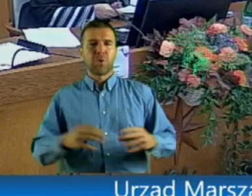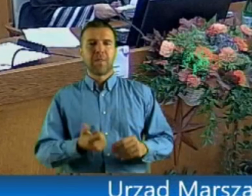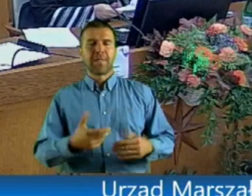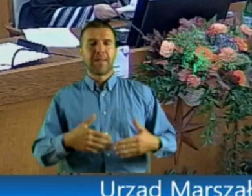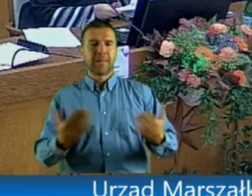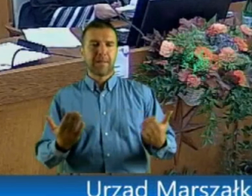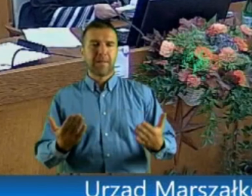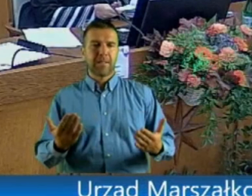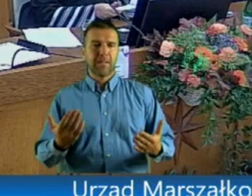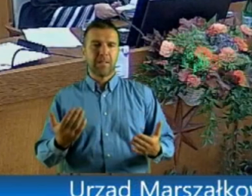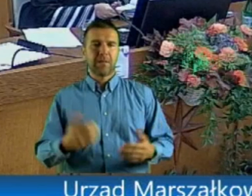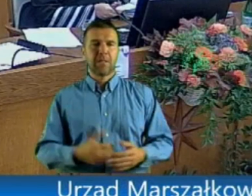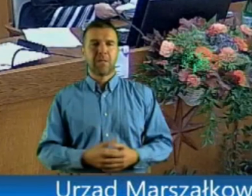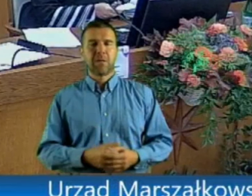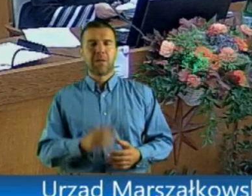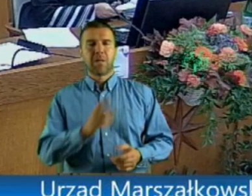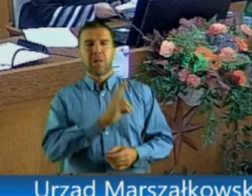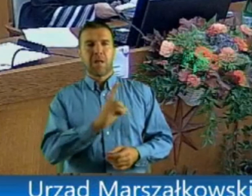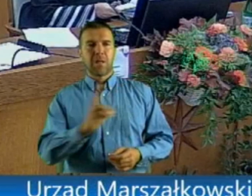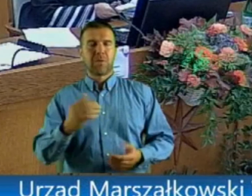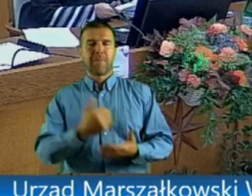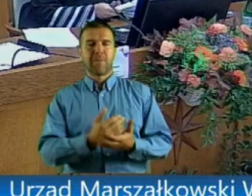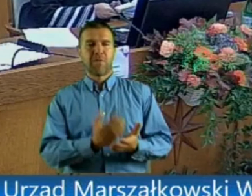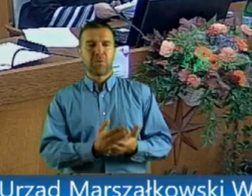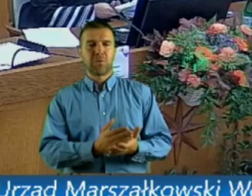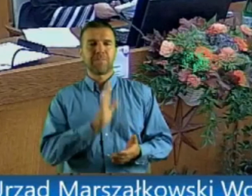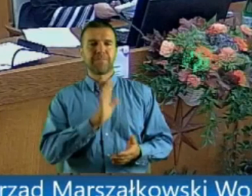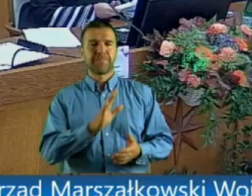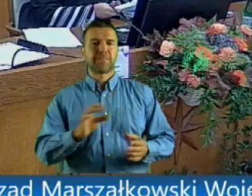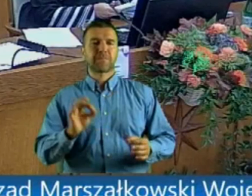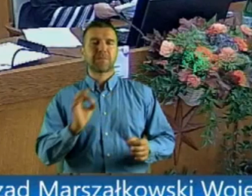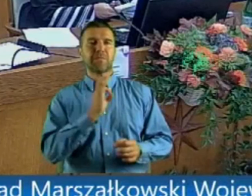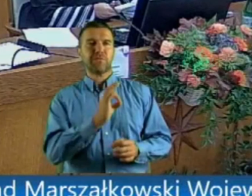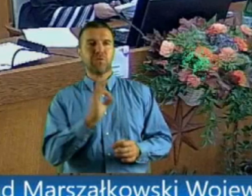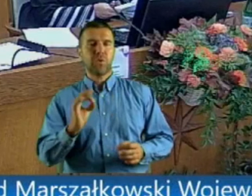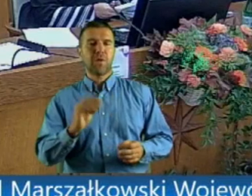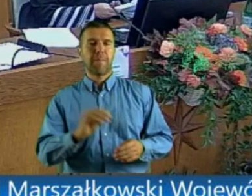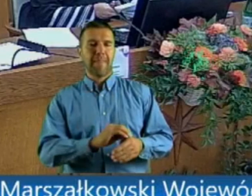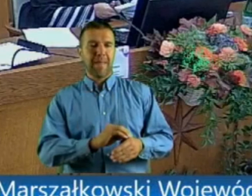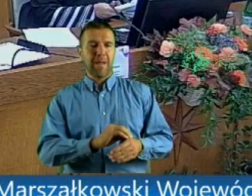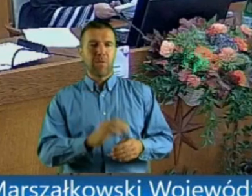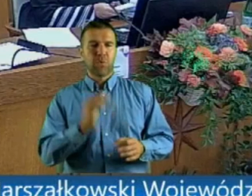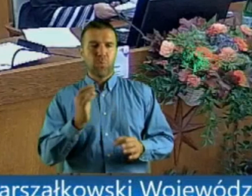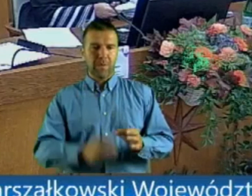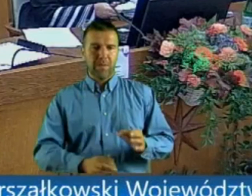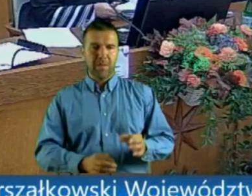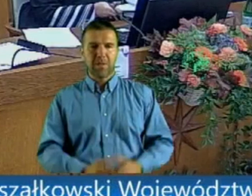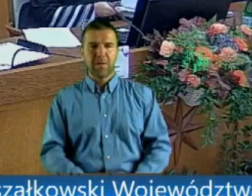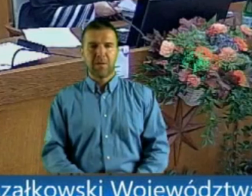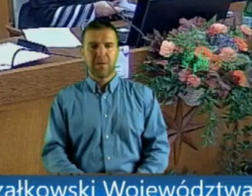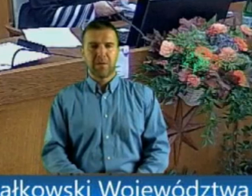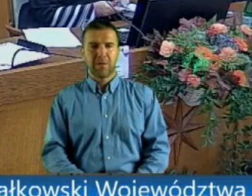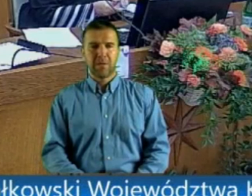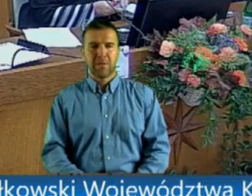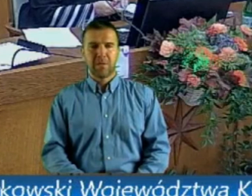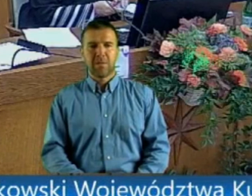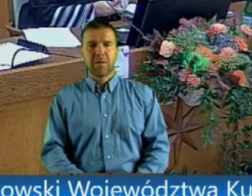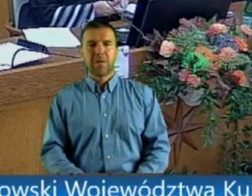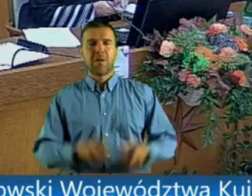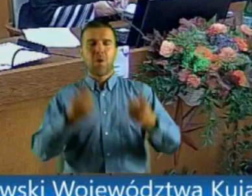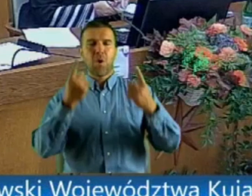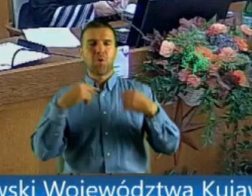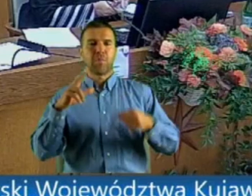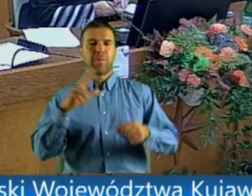całość poszczególnych województw. Macie Państwo go w swoich materiałach, a osoby, które są